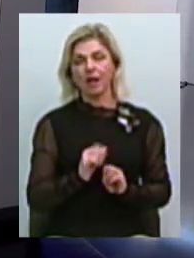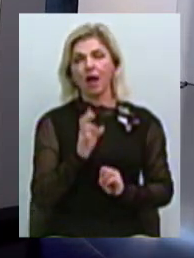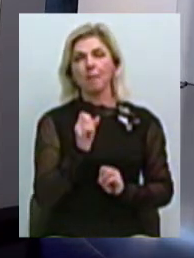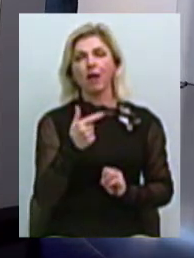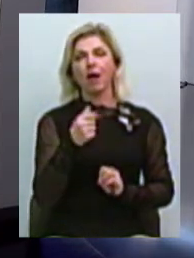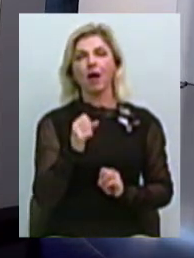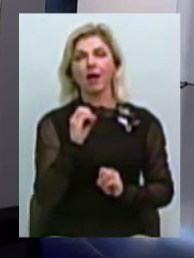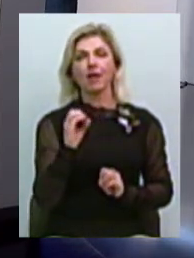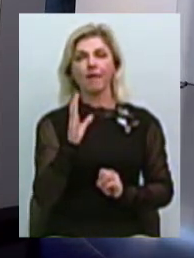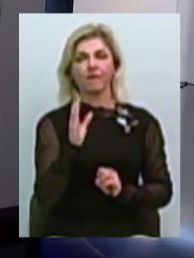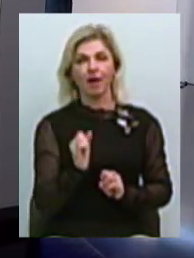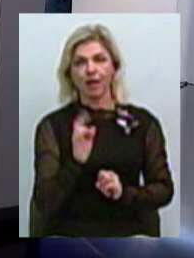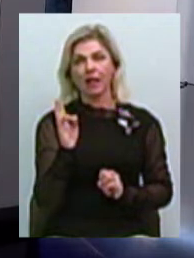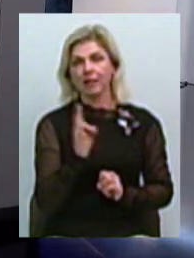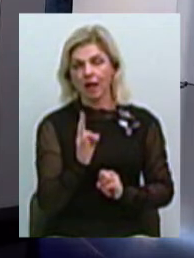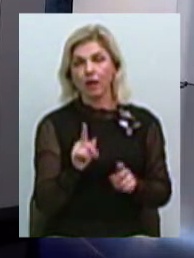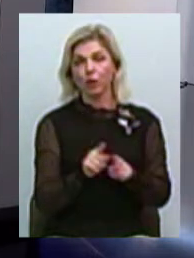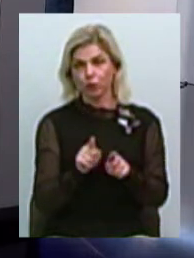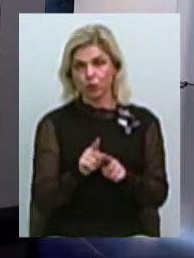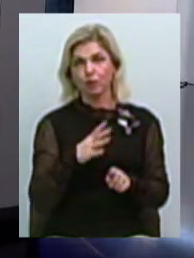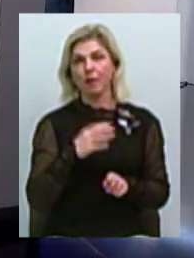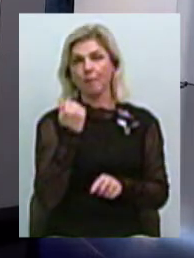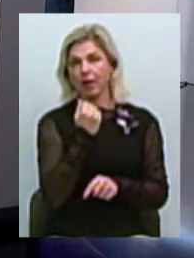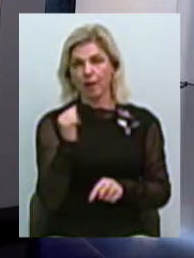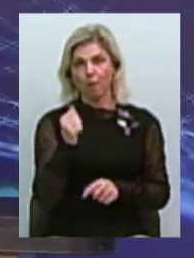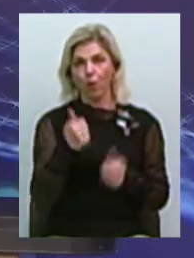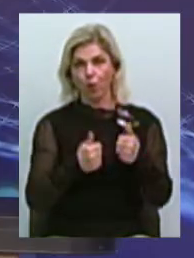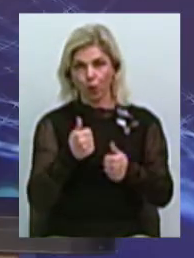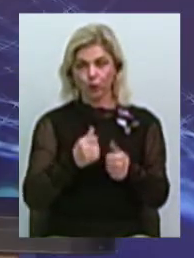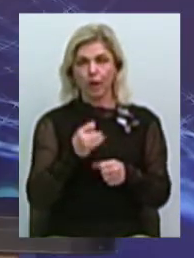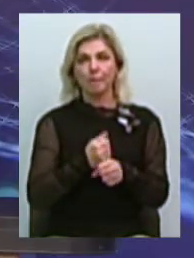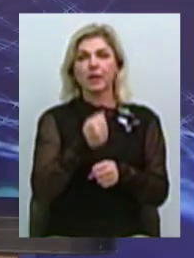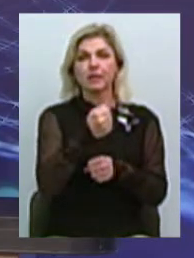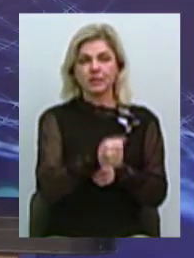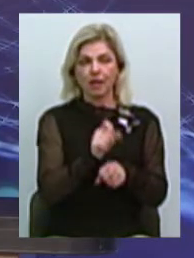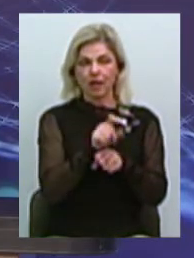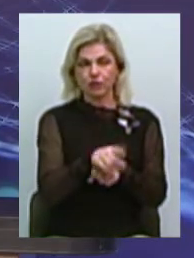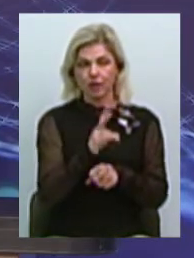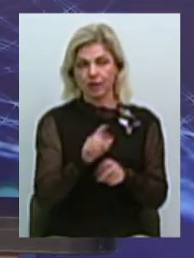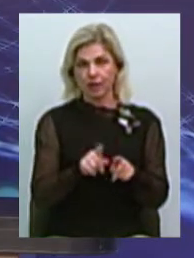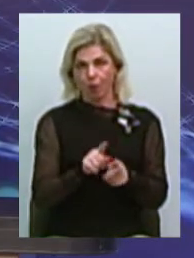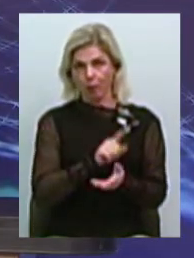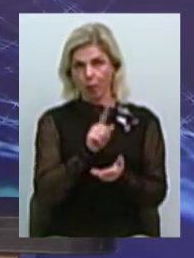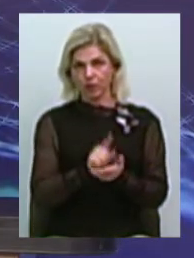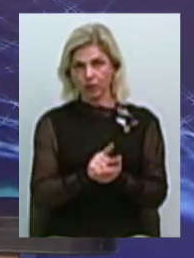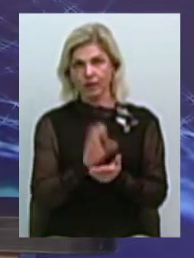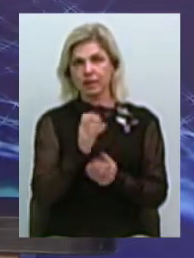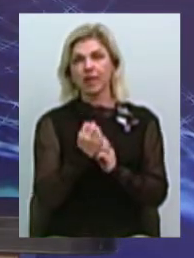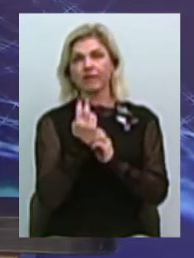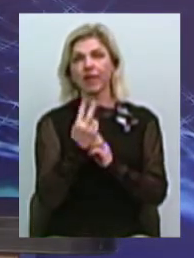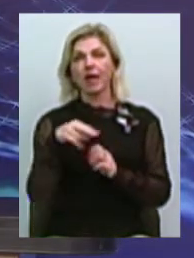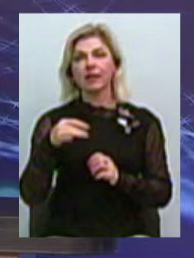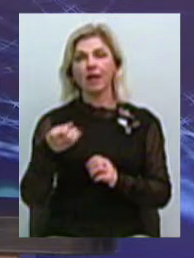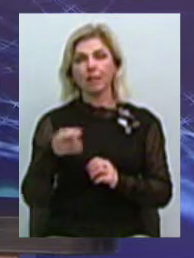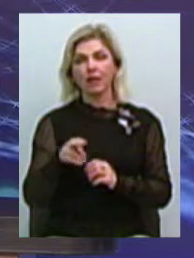Наталя, яка так само була переможцею конкурсу і призначена відповідно на дану посаду. І з 12 липня,